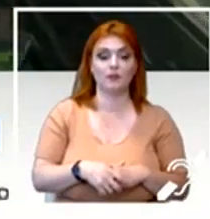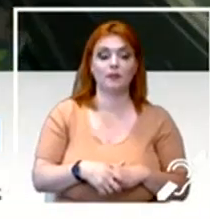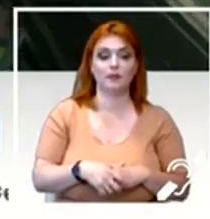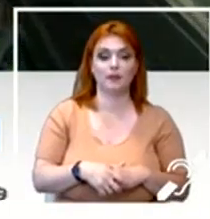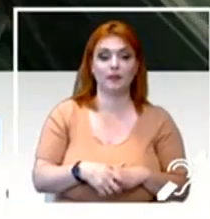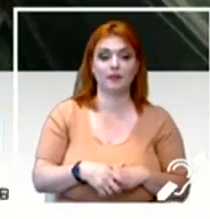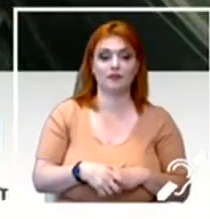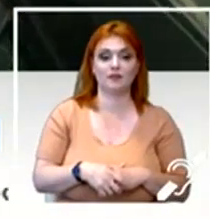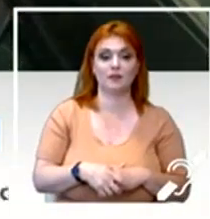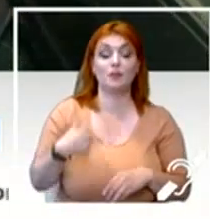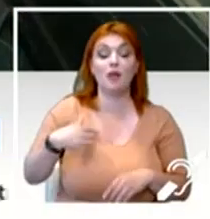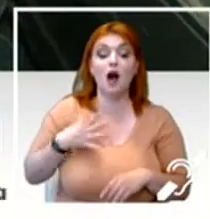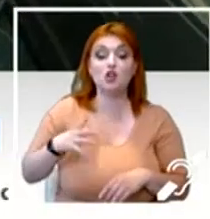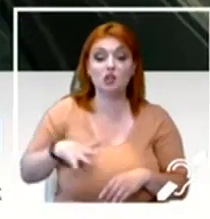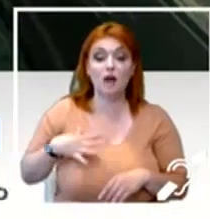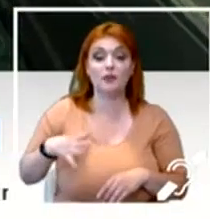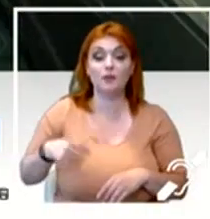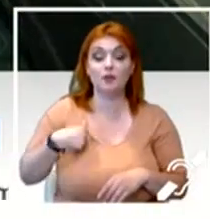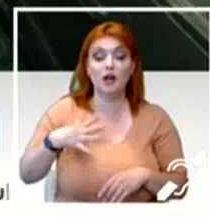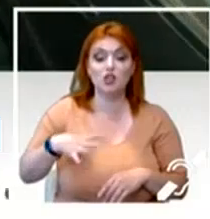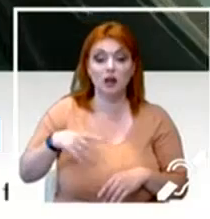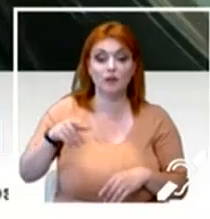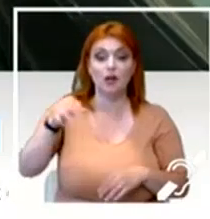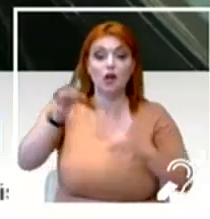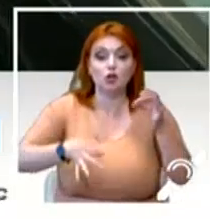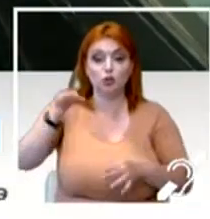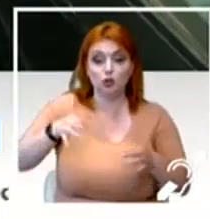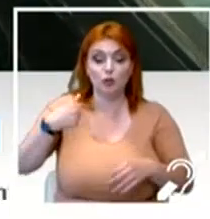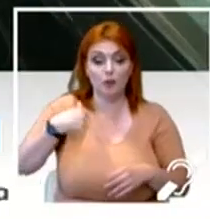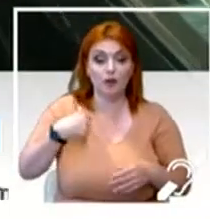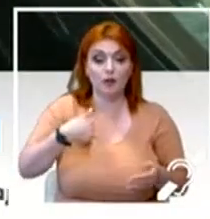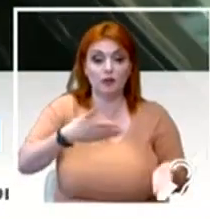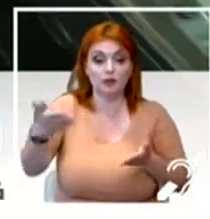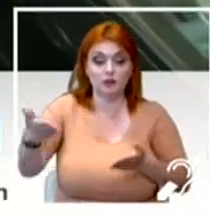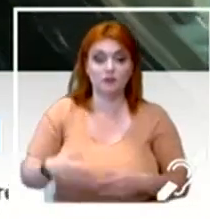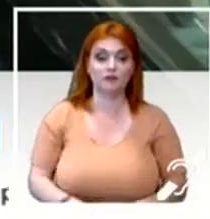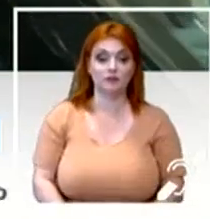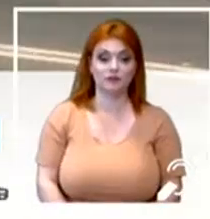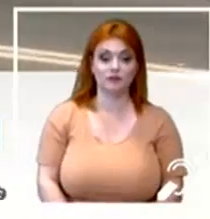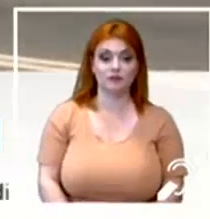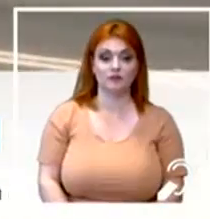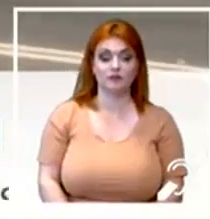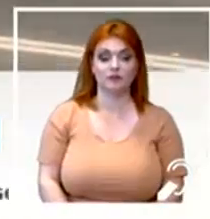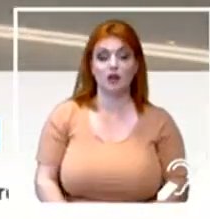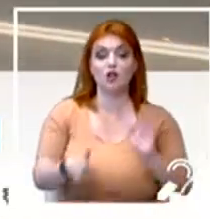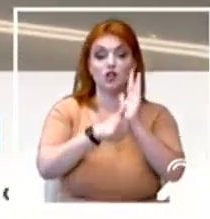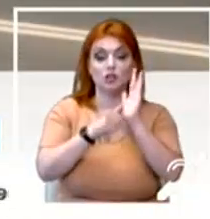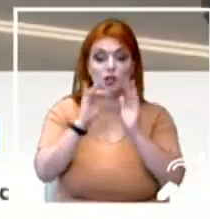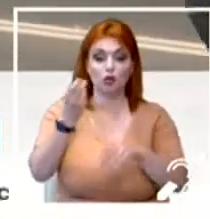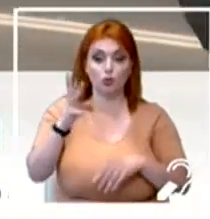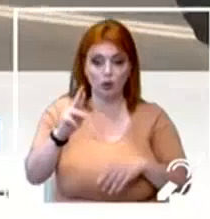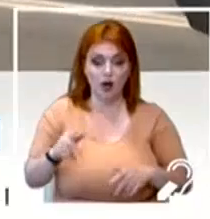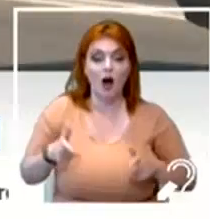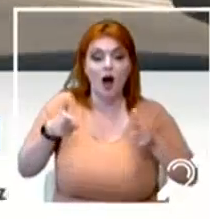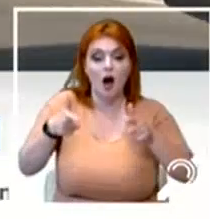cu minori și mă așteaptă deja procurorul, judecătorul și toți mă așteaptă. Iată ce am încălcat. Pe 6 iulie au intrat în